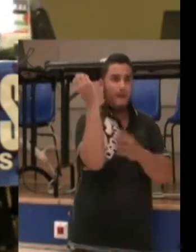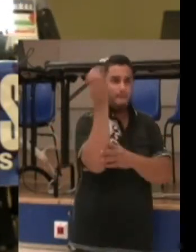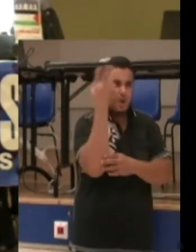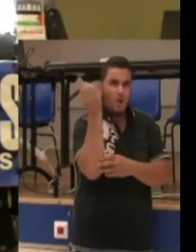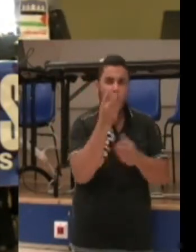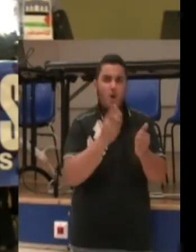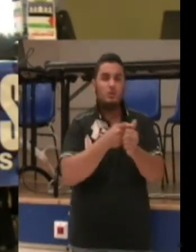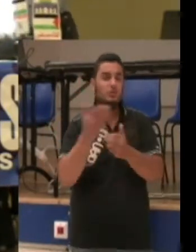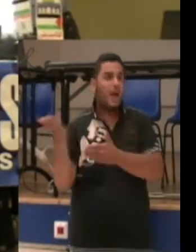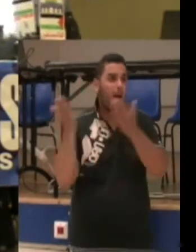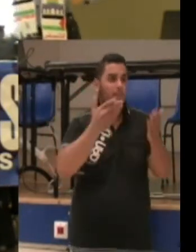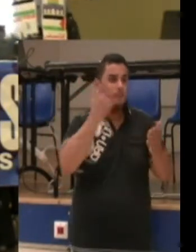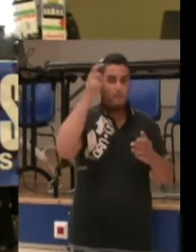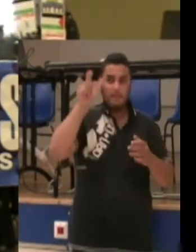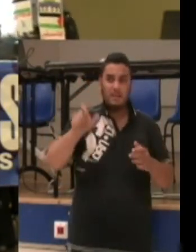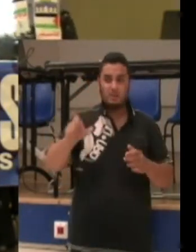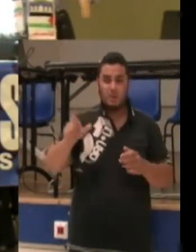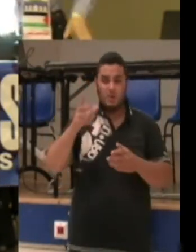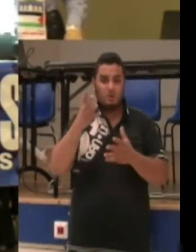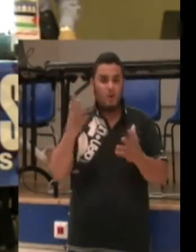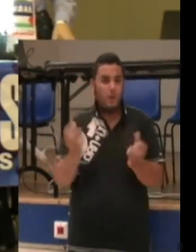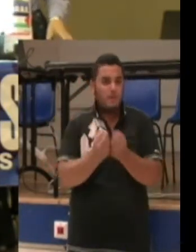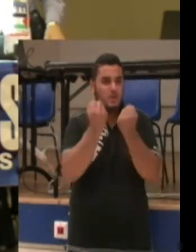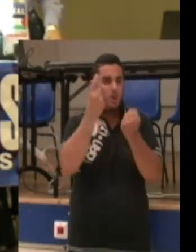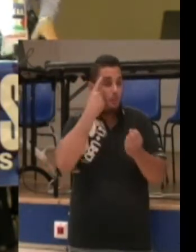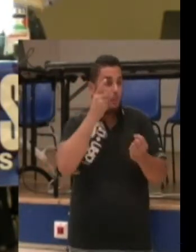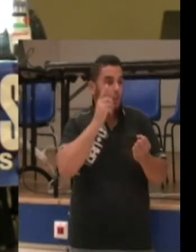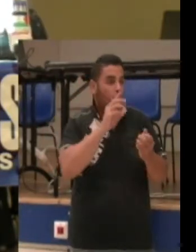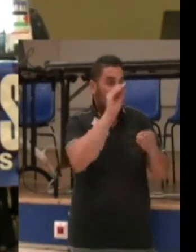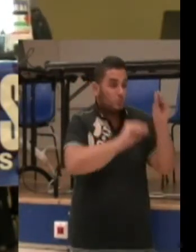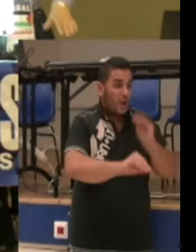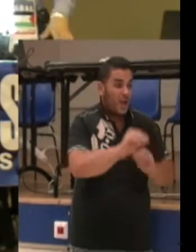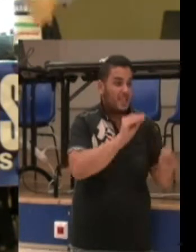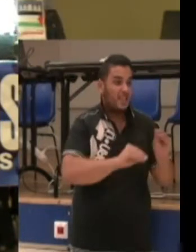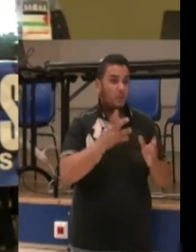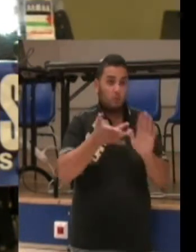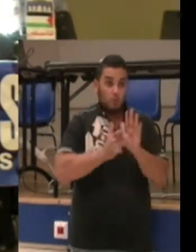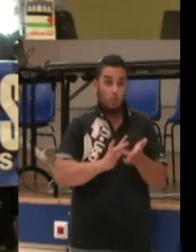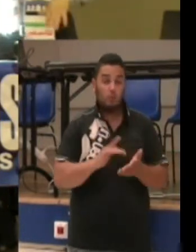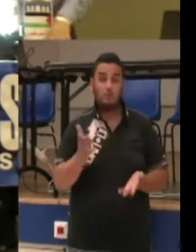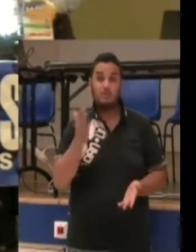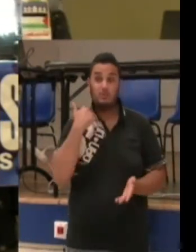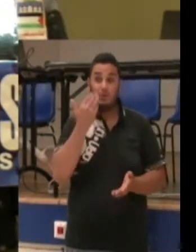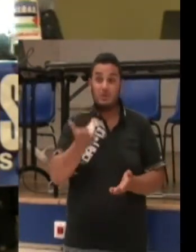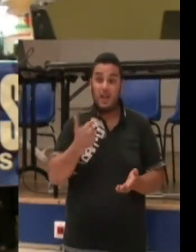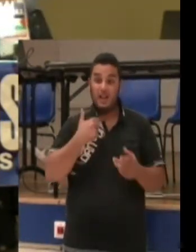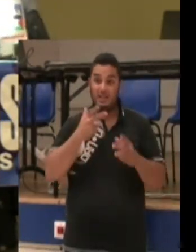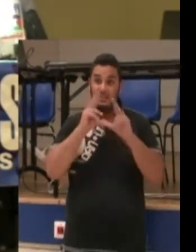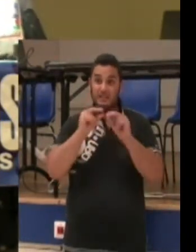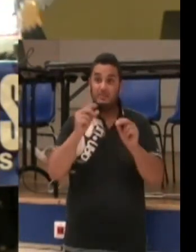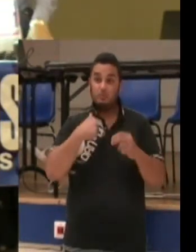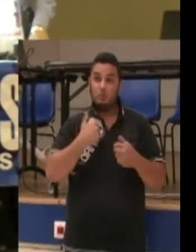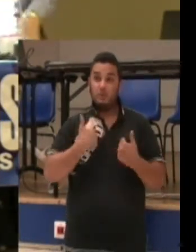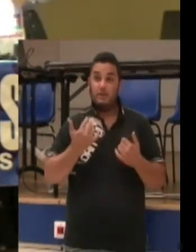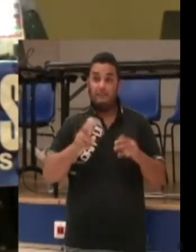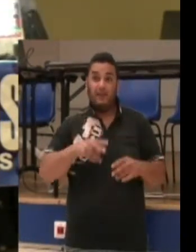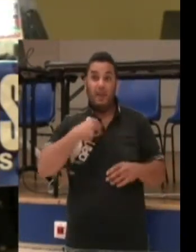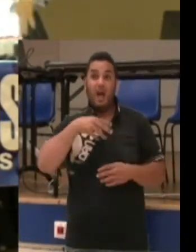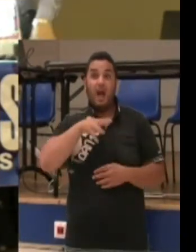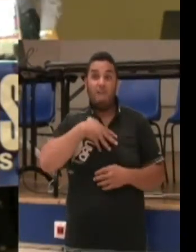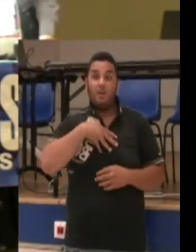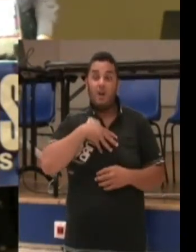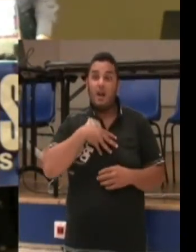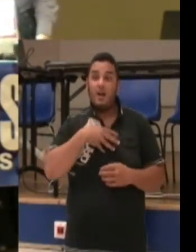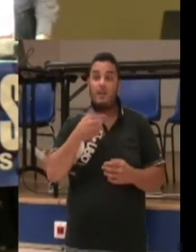pour rentrer et pour secourir les gens en difficulté. Et c'est pour cela, moi je suis aussi un avocat, je milite aussi